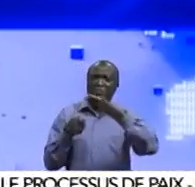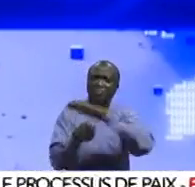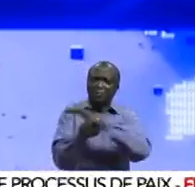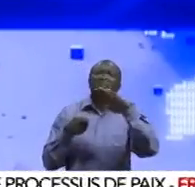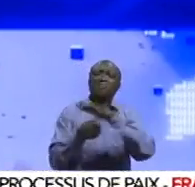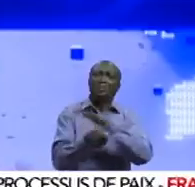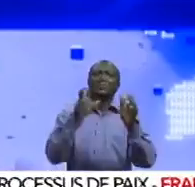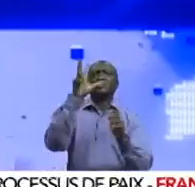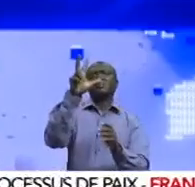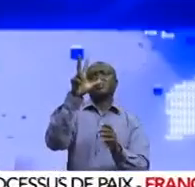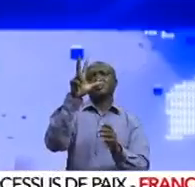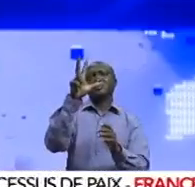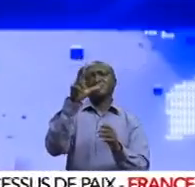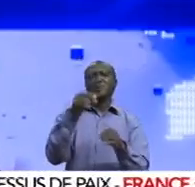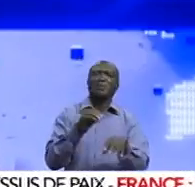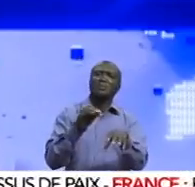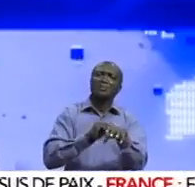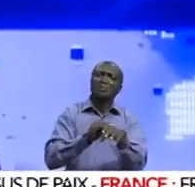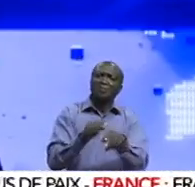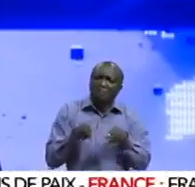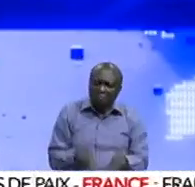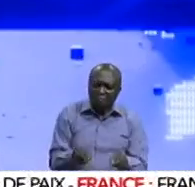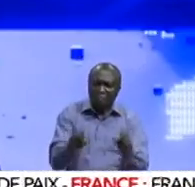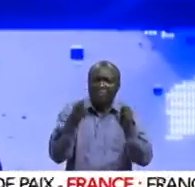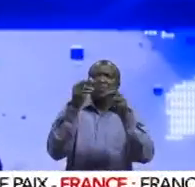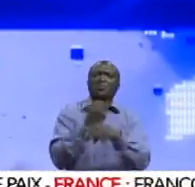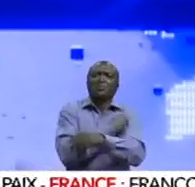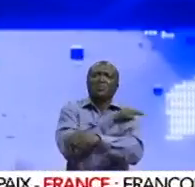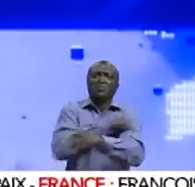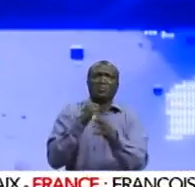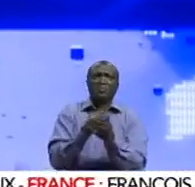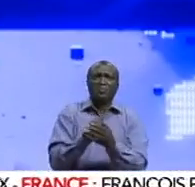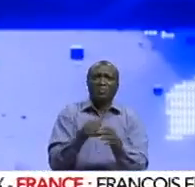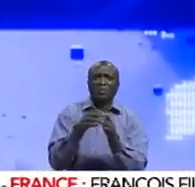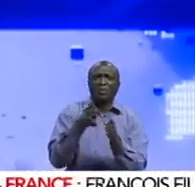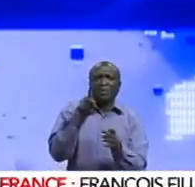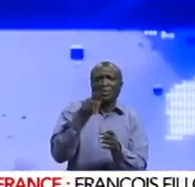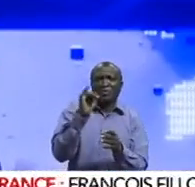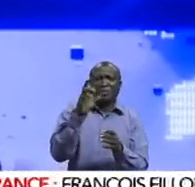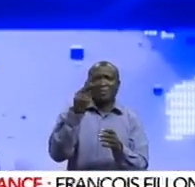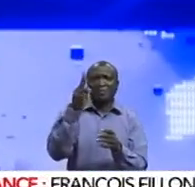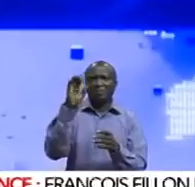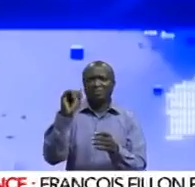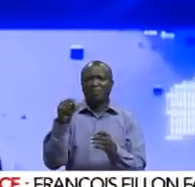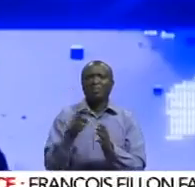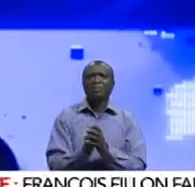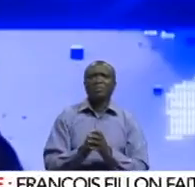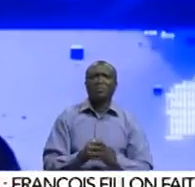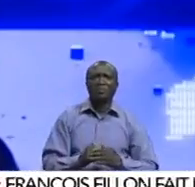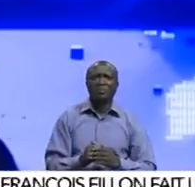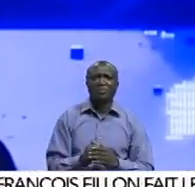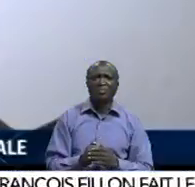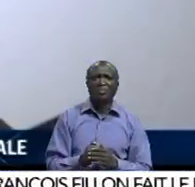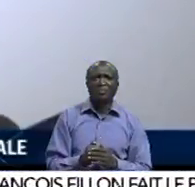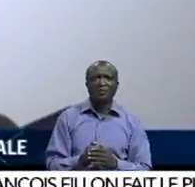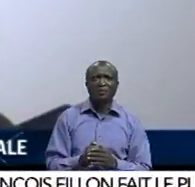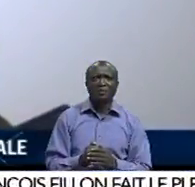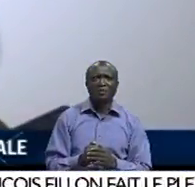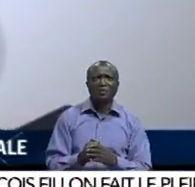pu bénéficier des soins requis aux urgence de l'hôpital de Pikine il nous raconte le film des événements au micro de abdouah wanyanga